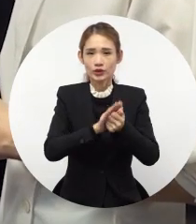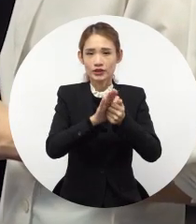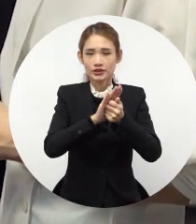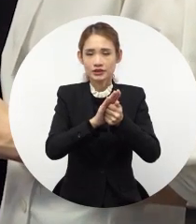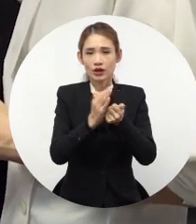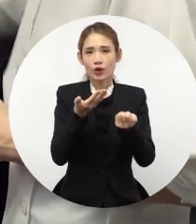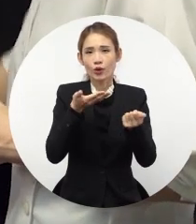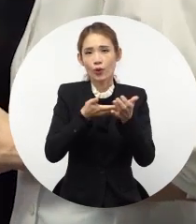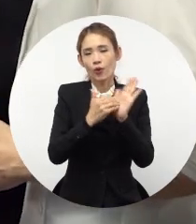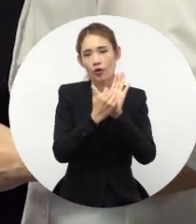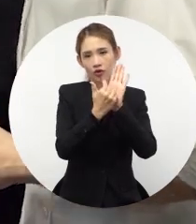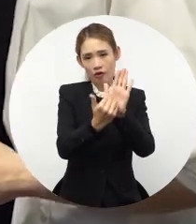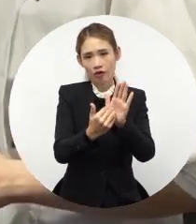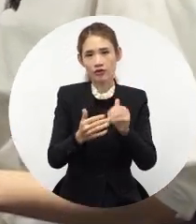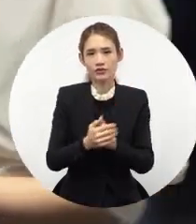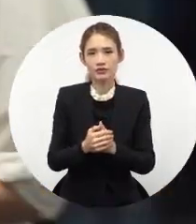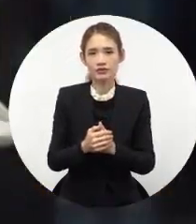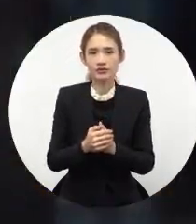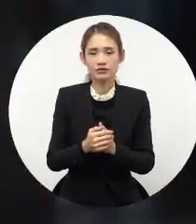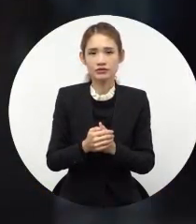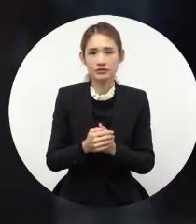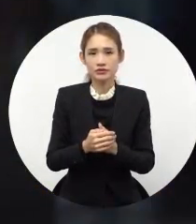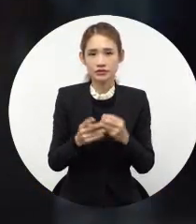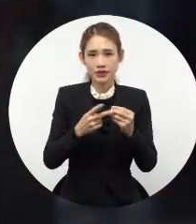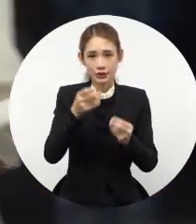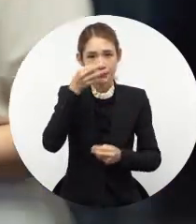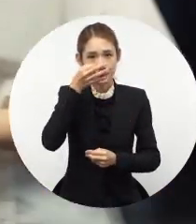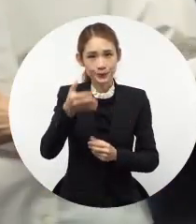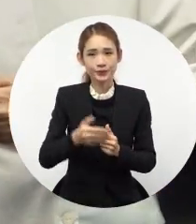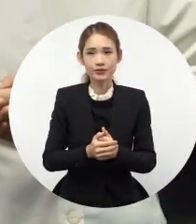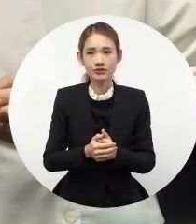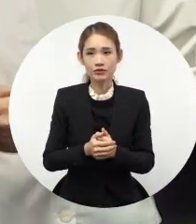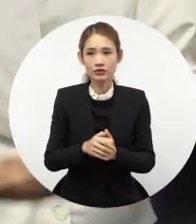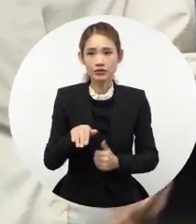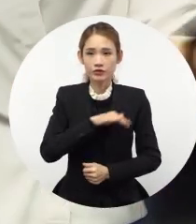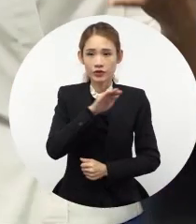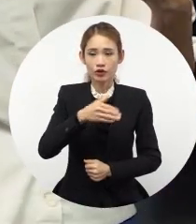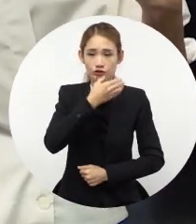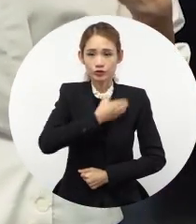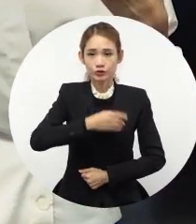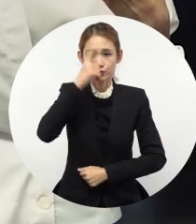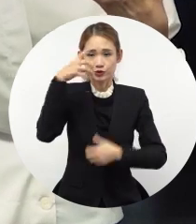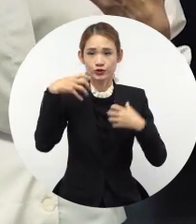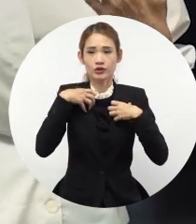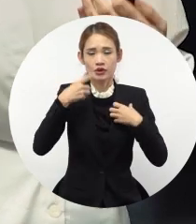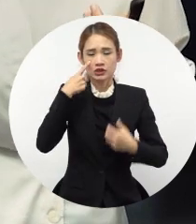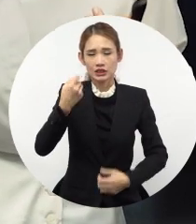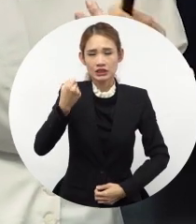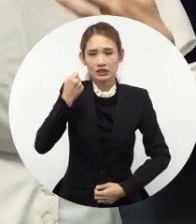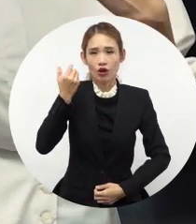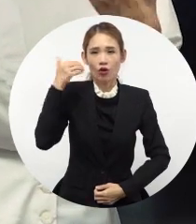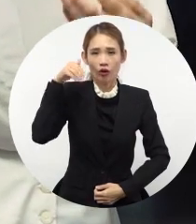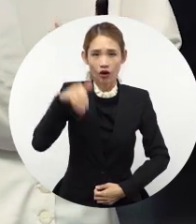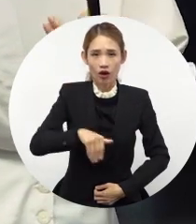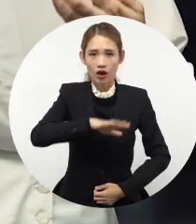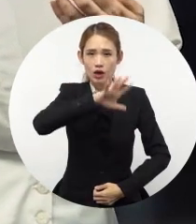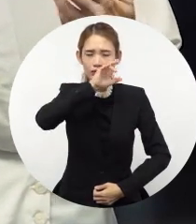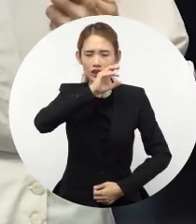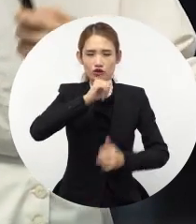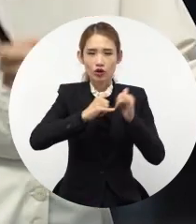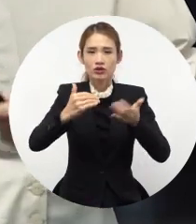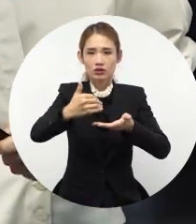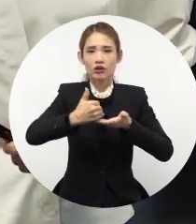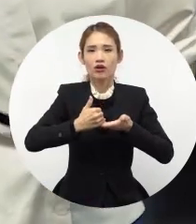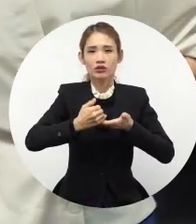정당한 편의 제공 거부예요. 이 경우는 이걸로 한번 볼까요? 우리 구청에 저시력자